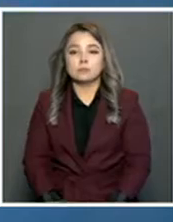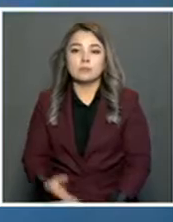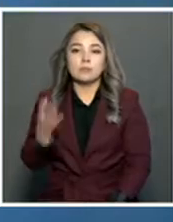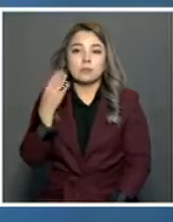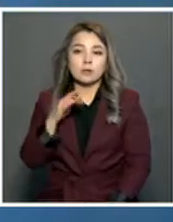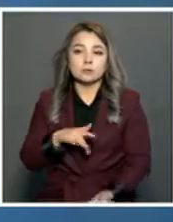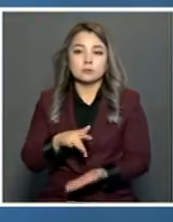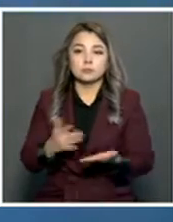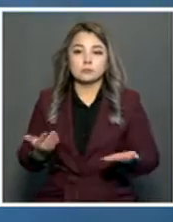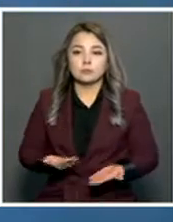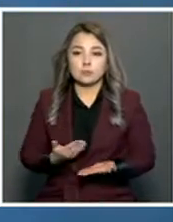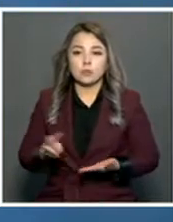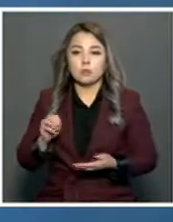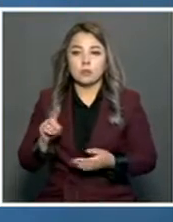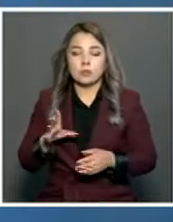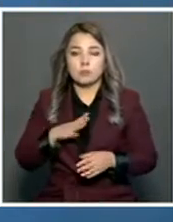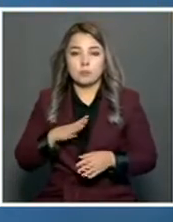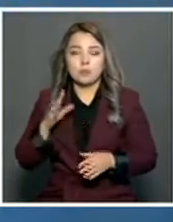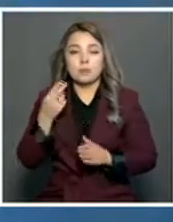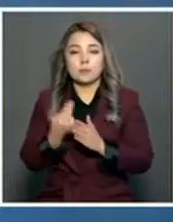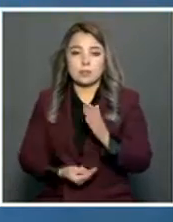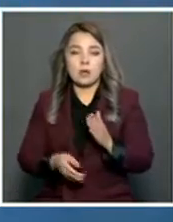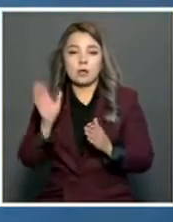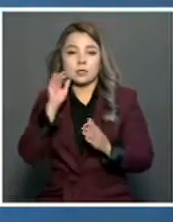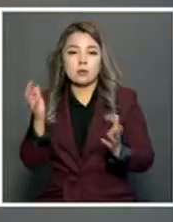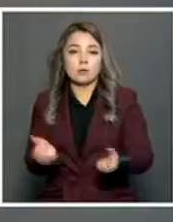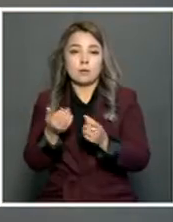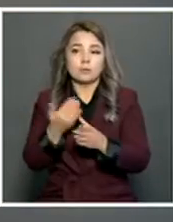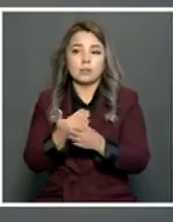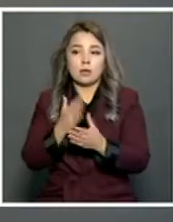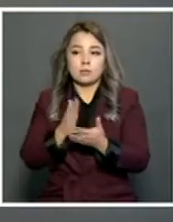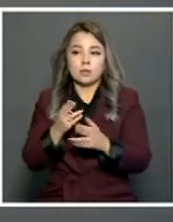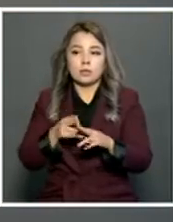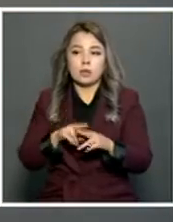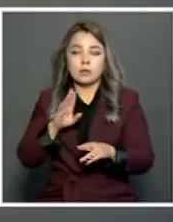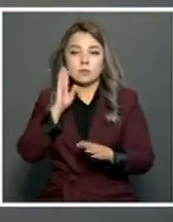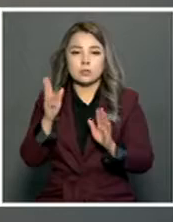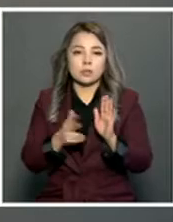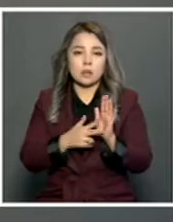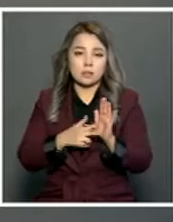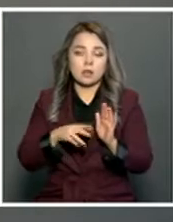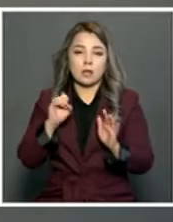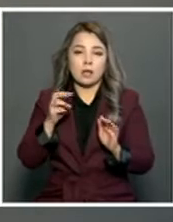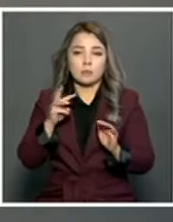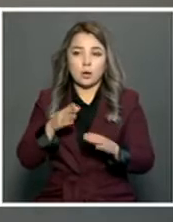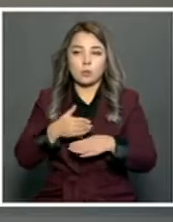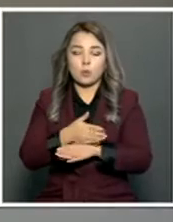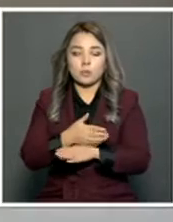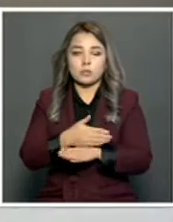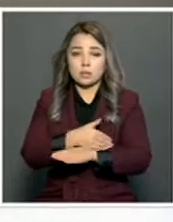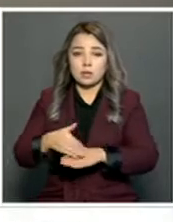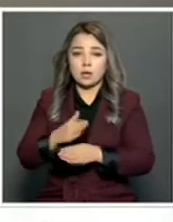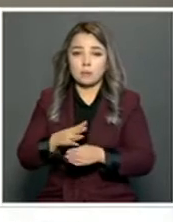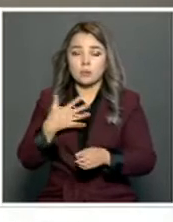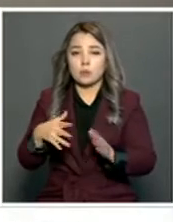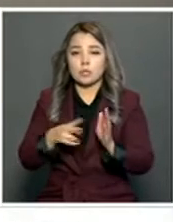Алматылық тұрғын мұзды суға батқан итті құтқарып қалды. Оқиға таңғы 8-дер шамасында Райымбек Бөкейханов көшелерінің қиылысында болған. Осы маңда